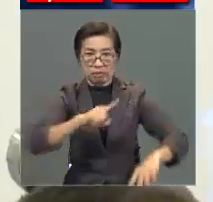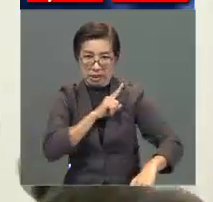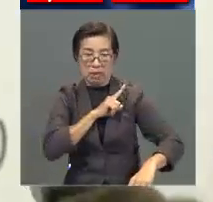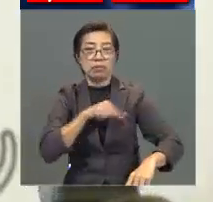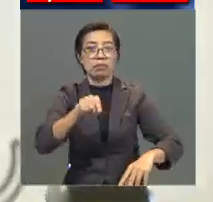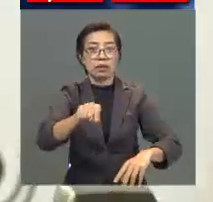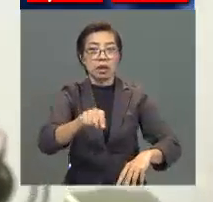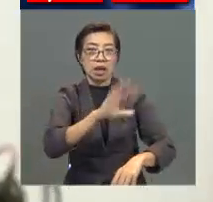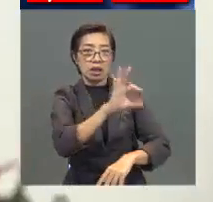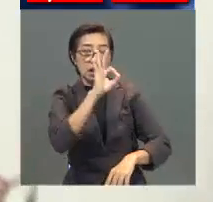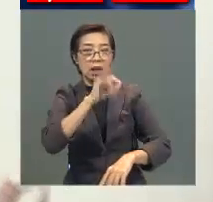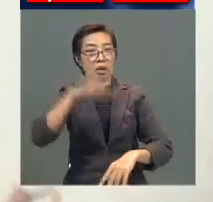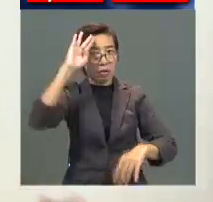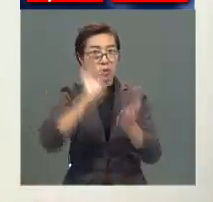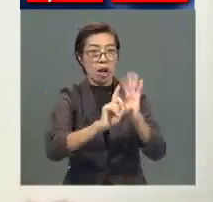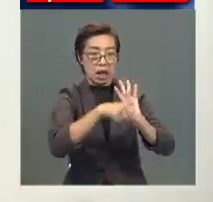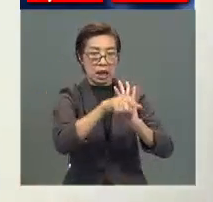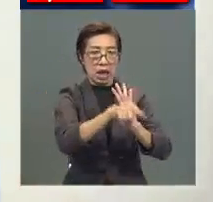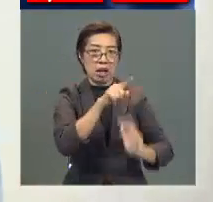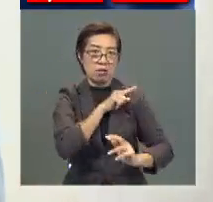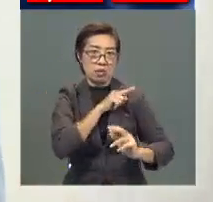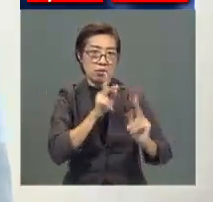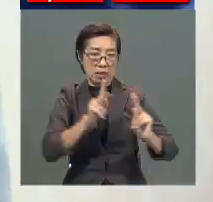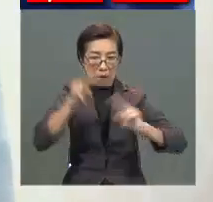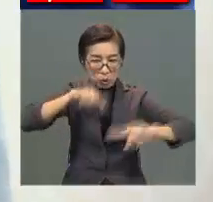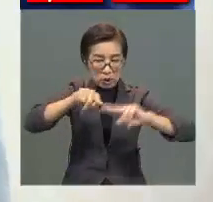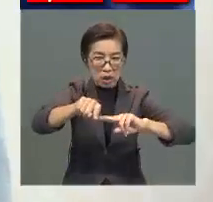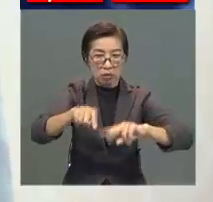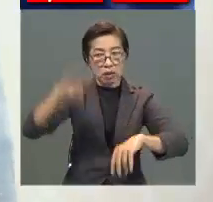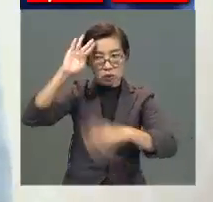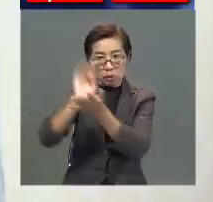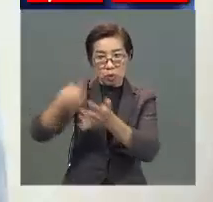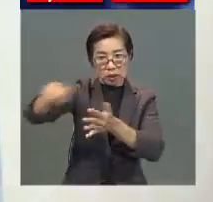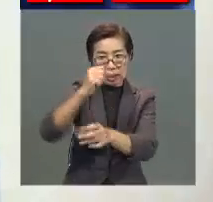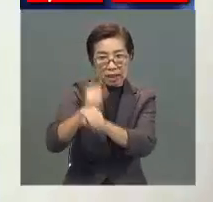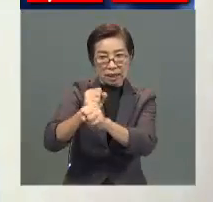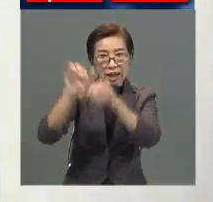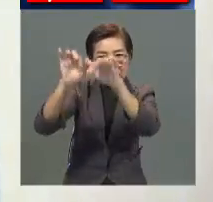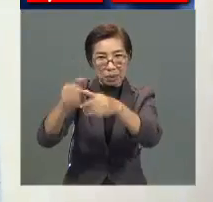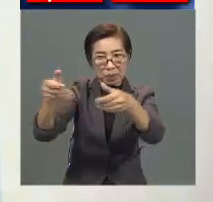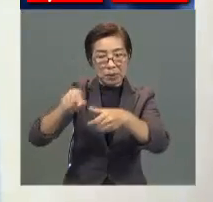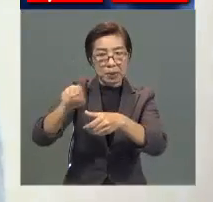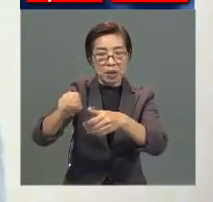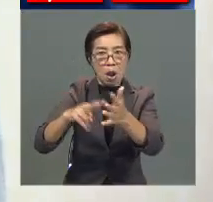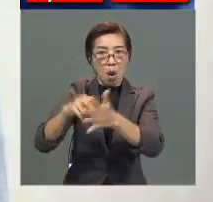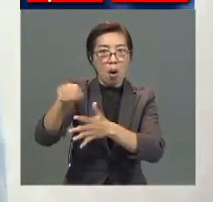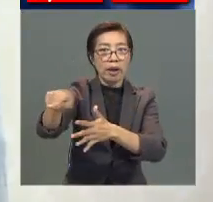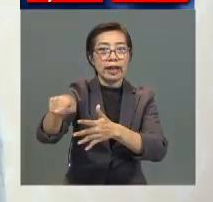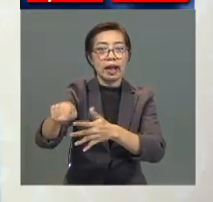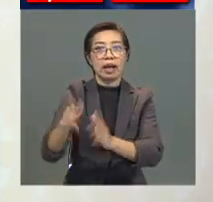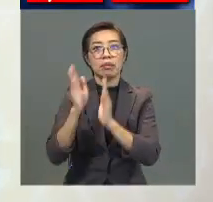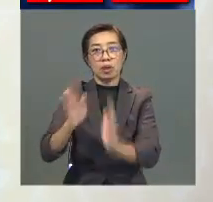ตำรวจเป็นประธานตรวจสอบข้อเท็จจริงและอยู่ระหว่างการพิจารณาโทษทางวินัยของตำรวจที่เกี่ยวข้องกับการทำคดีนี้